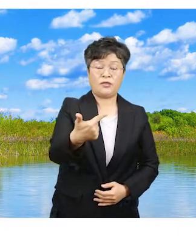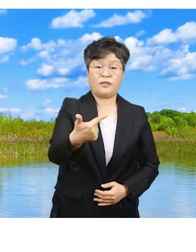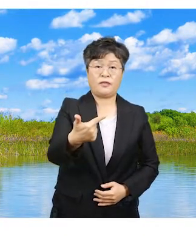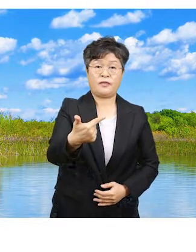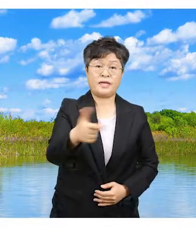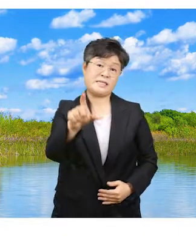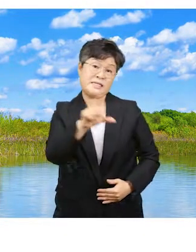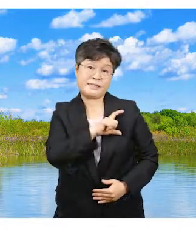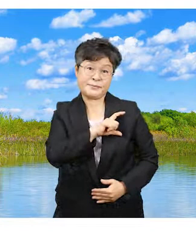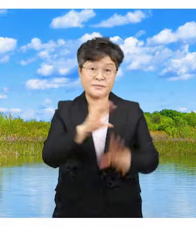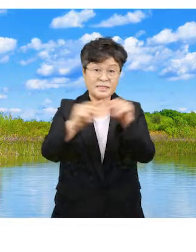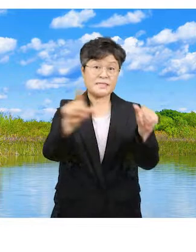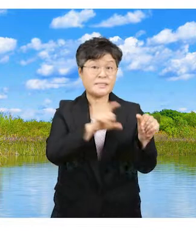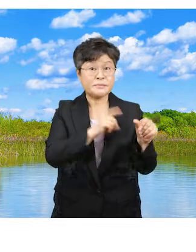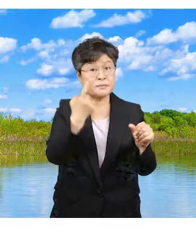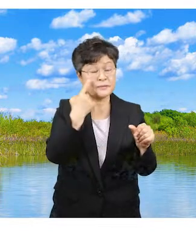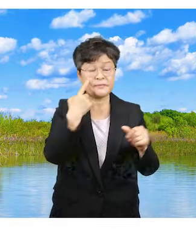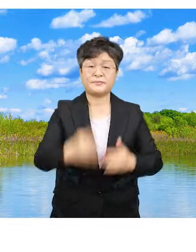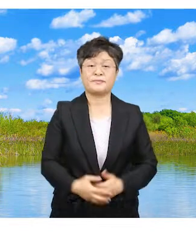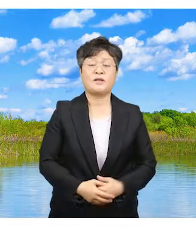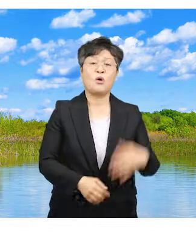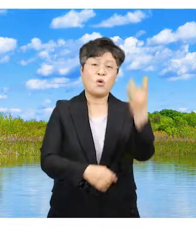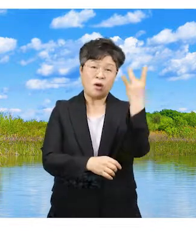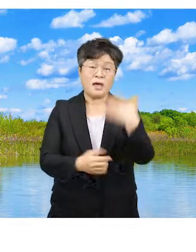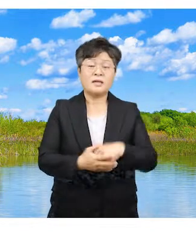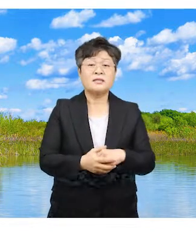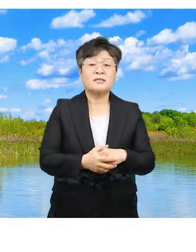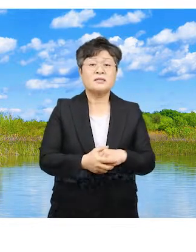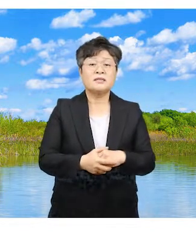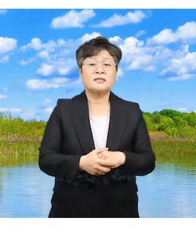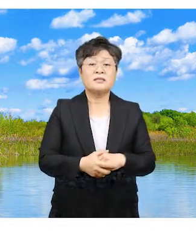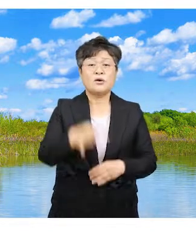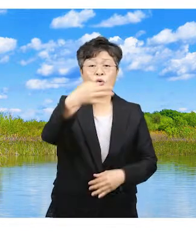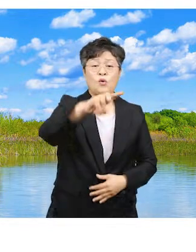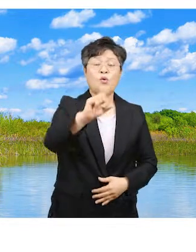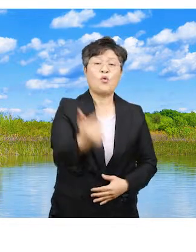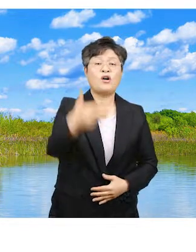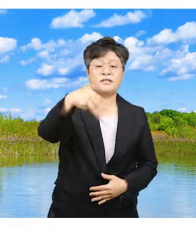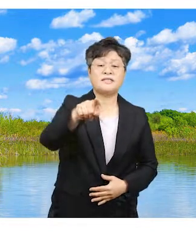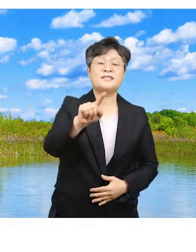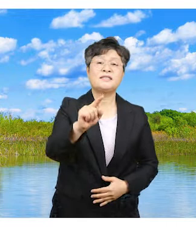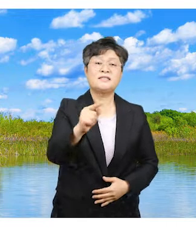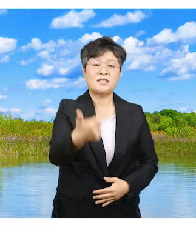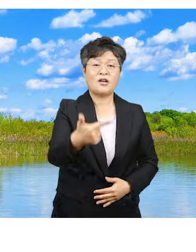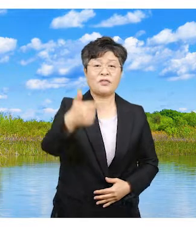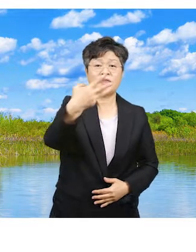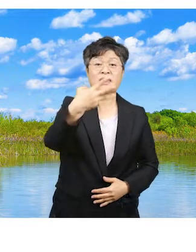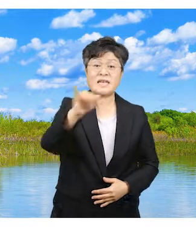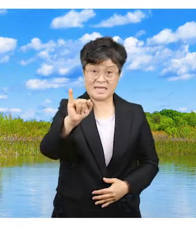있었는지 한번 좀 보도록 할까요? 당연히 원천리천, 우리 예전에는